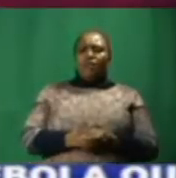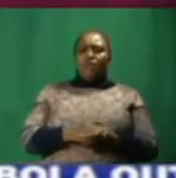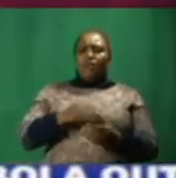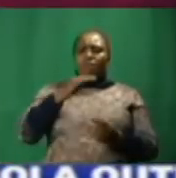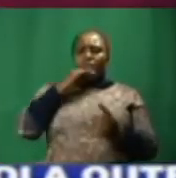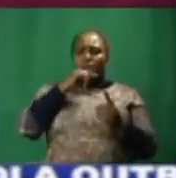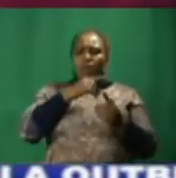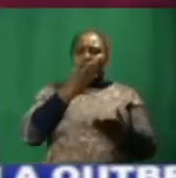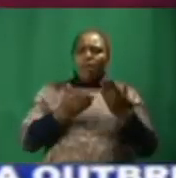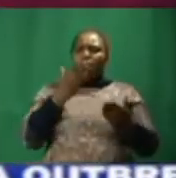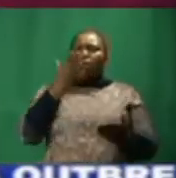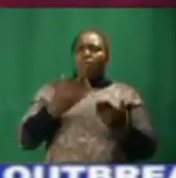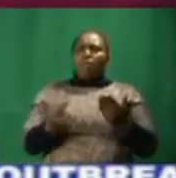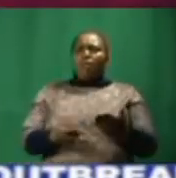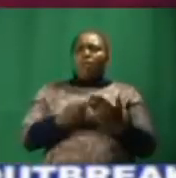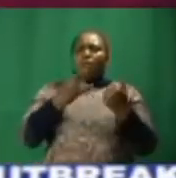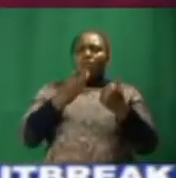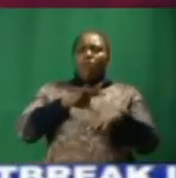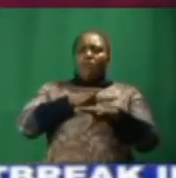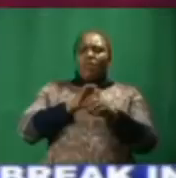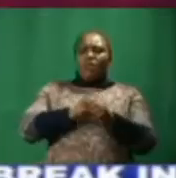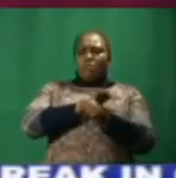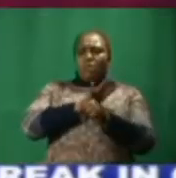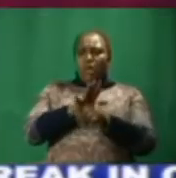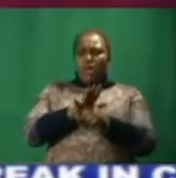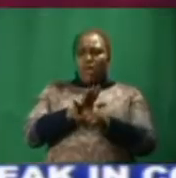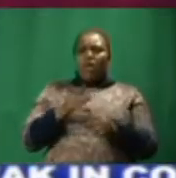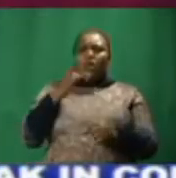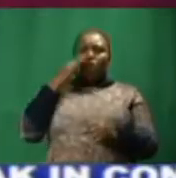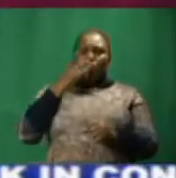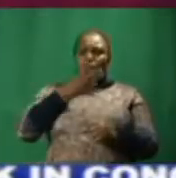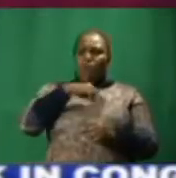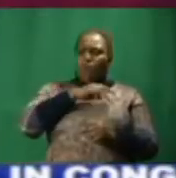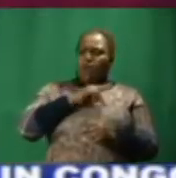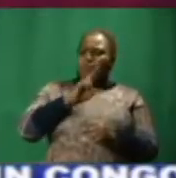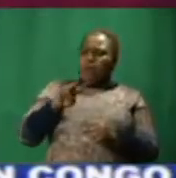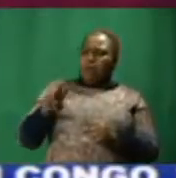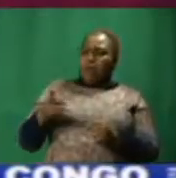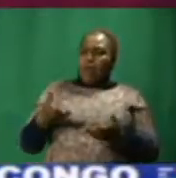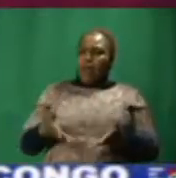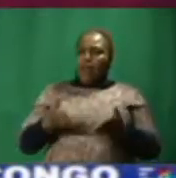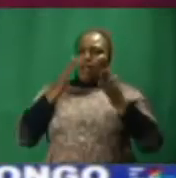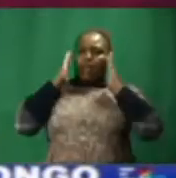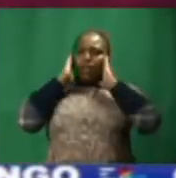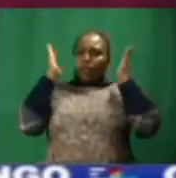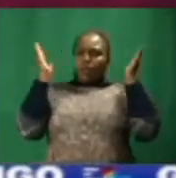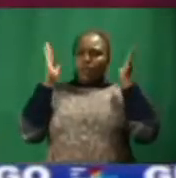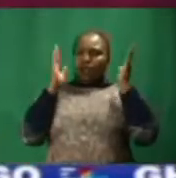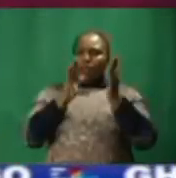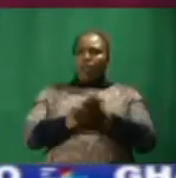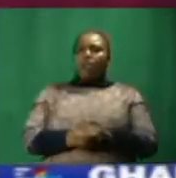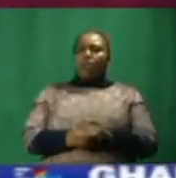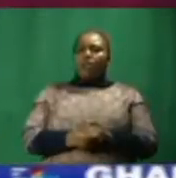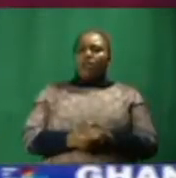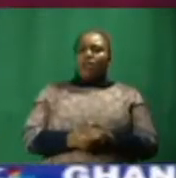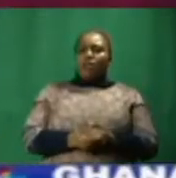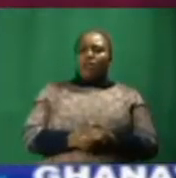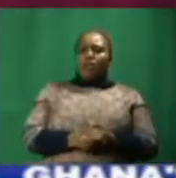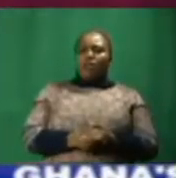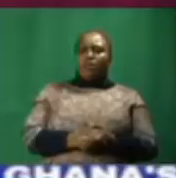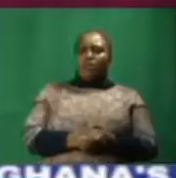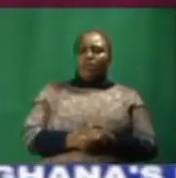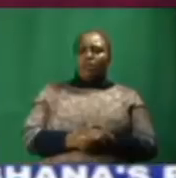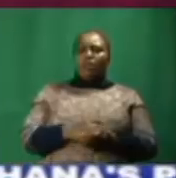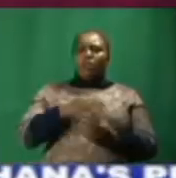bekalashwe lomkhuhlane COVID-19 nasithi siyabuka ke ndlondlo thine lapha even at this moment maybe si record 90 cases of bamfana maybe that 0